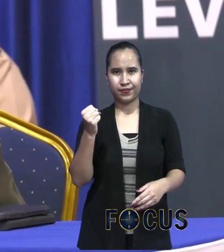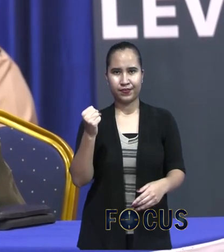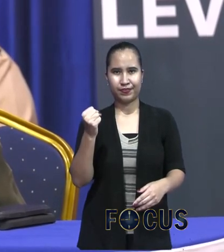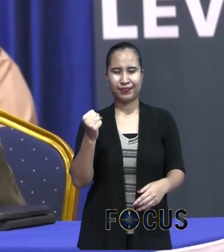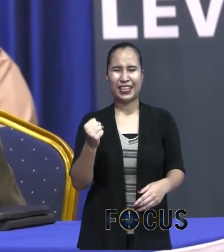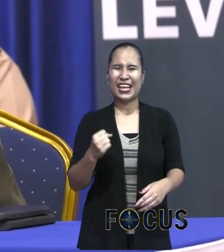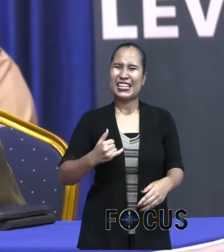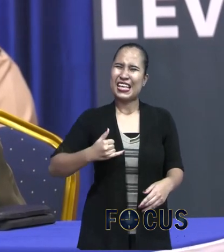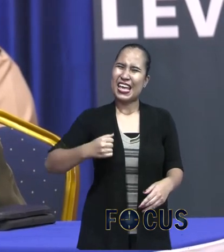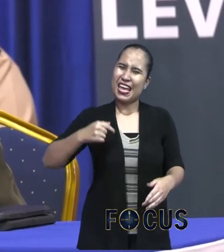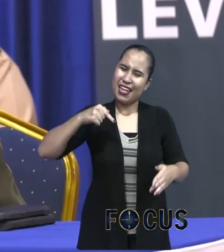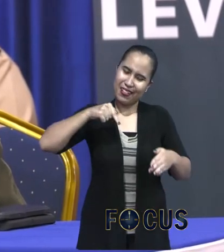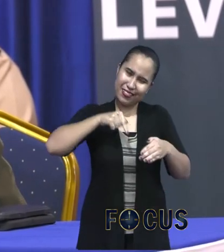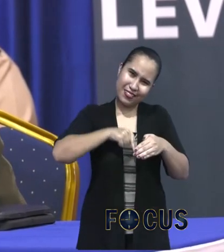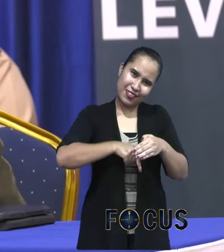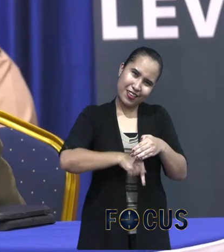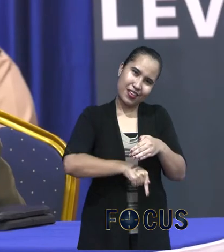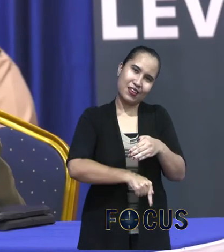diep gaat.